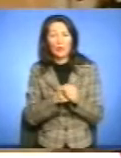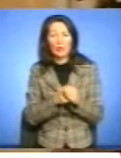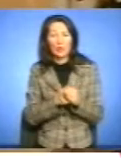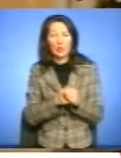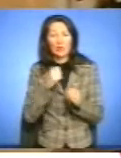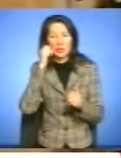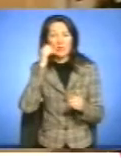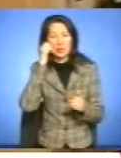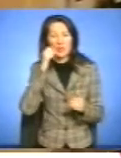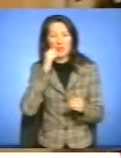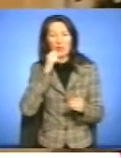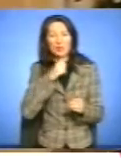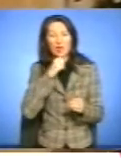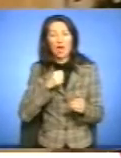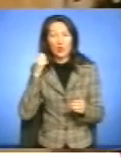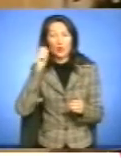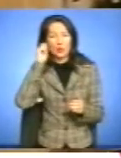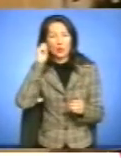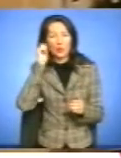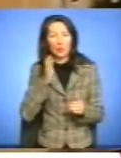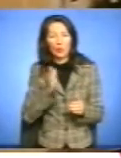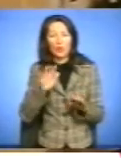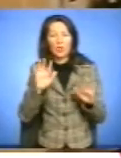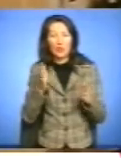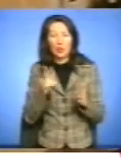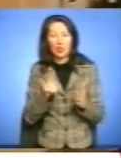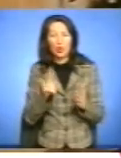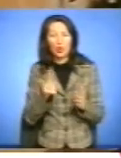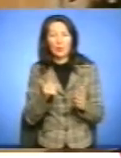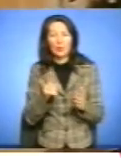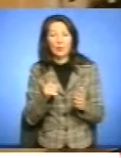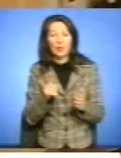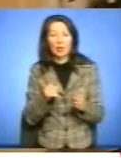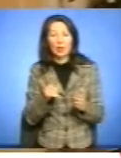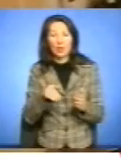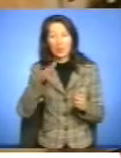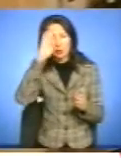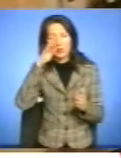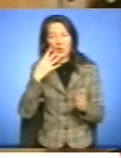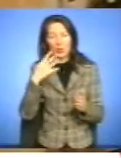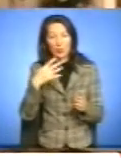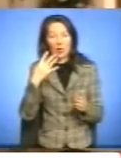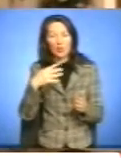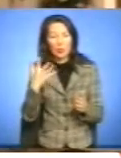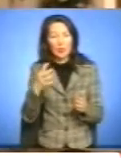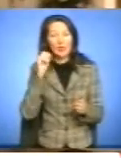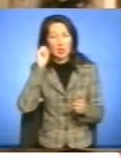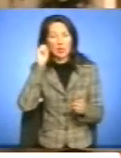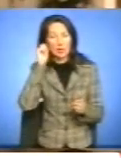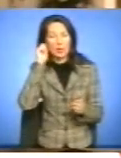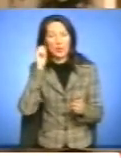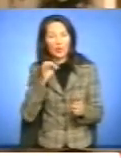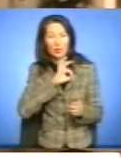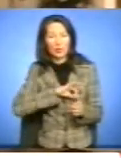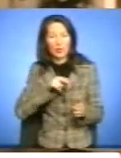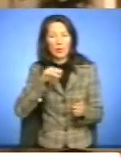віком. Бувають випадки користування пікапу і осіб 40 і 45-річного віку. Саме жінки набагато